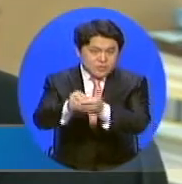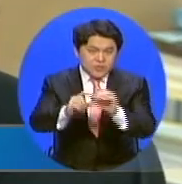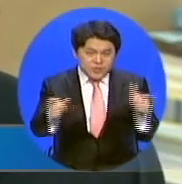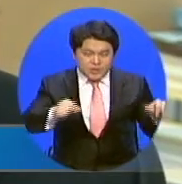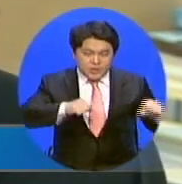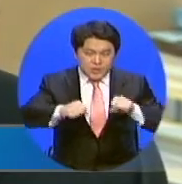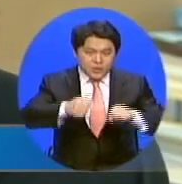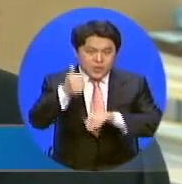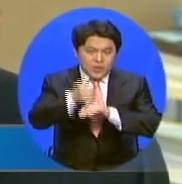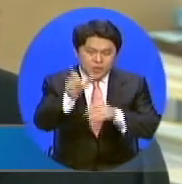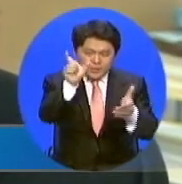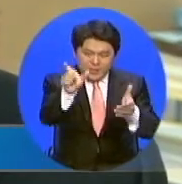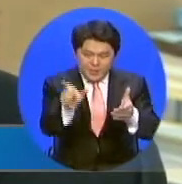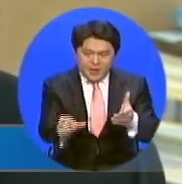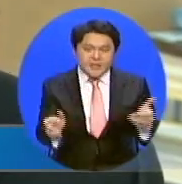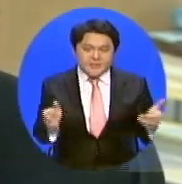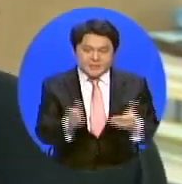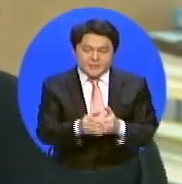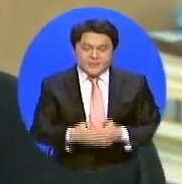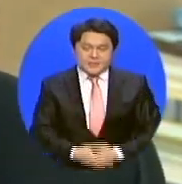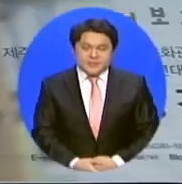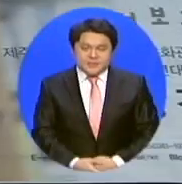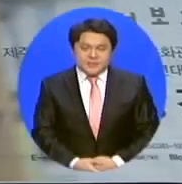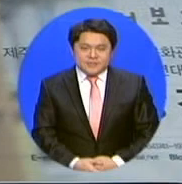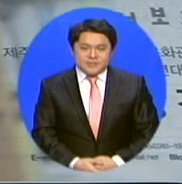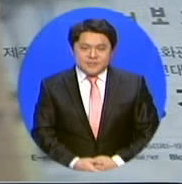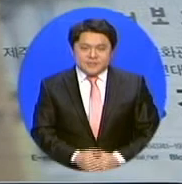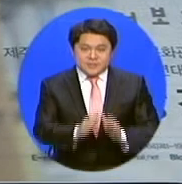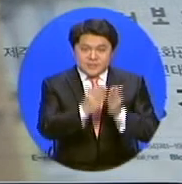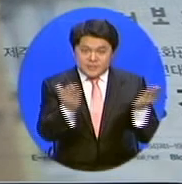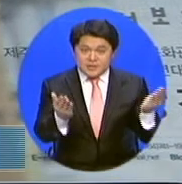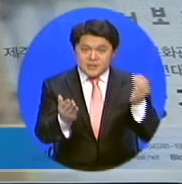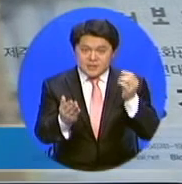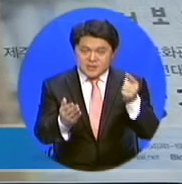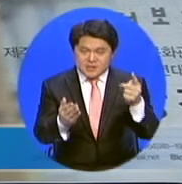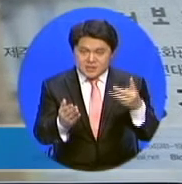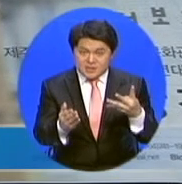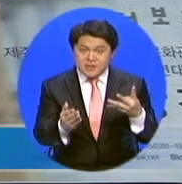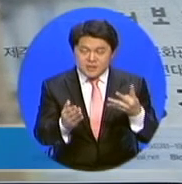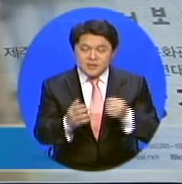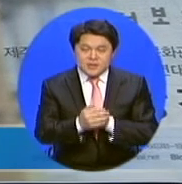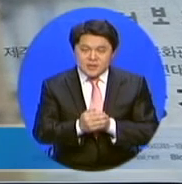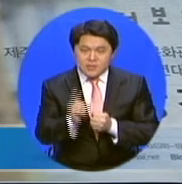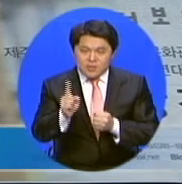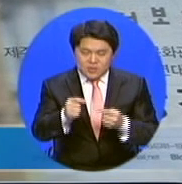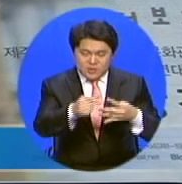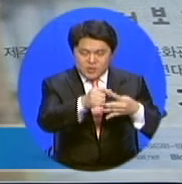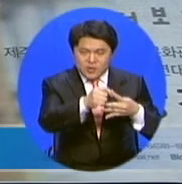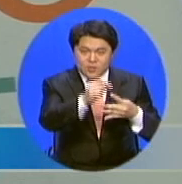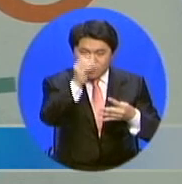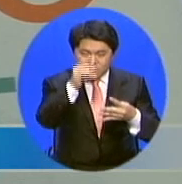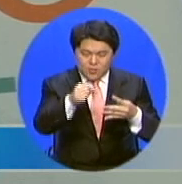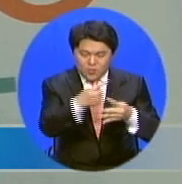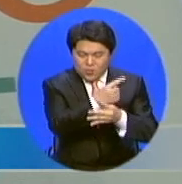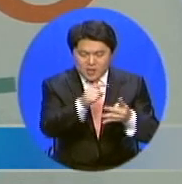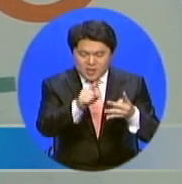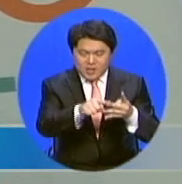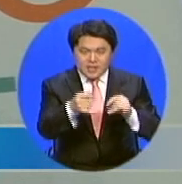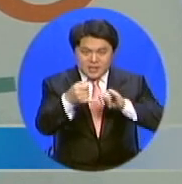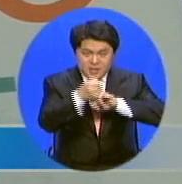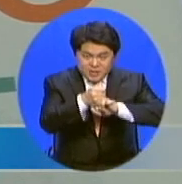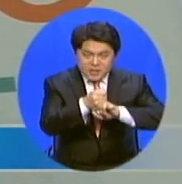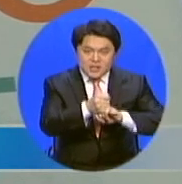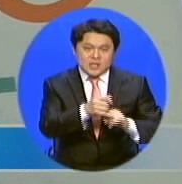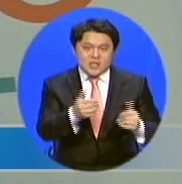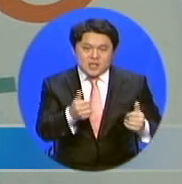의정활동 결과가 수록됐습니다. 보고서는 총 4면으로 구성됐으며 표지를 제외하고 각각 약속을 지키는